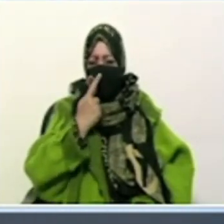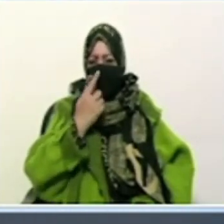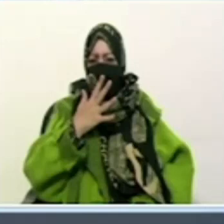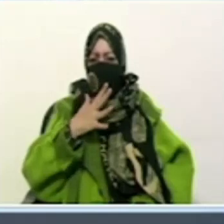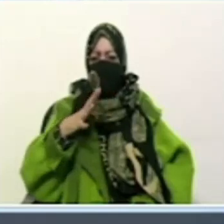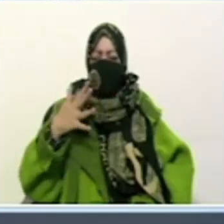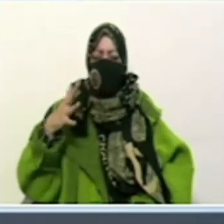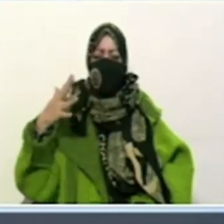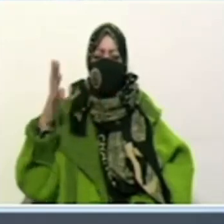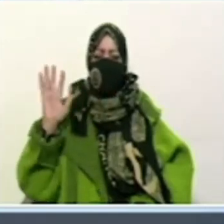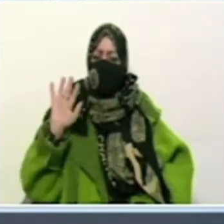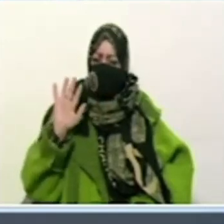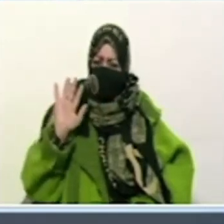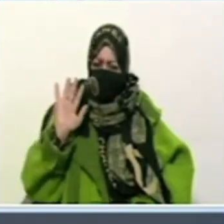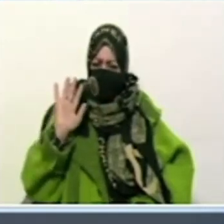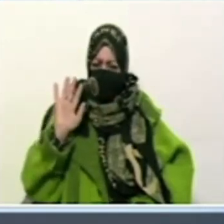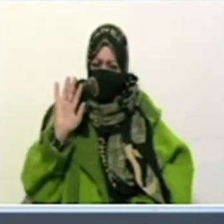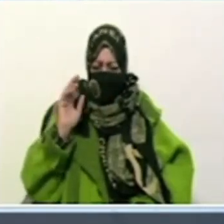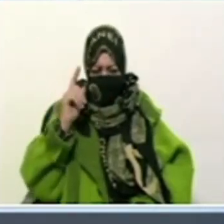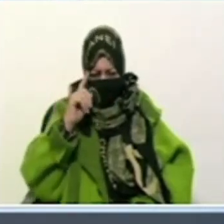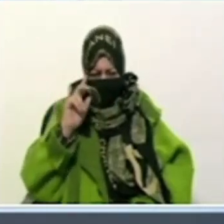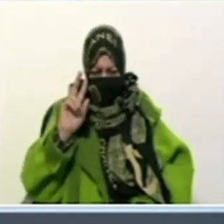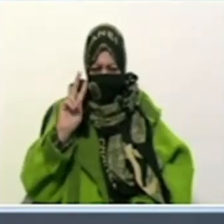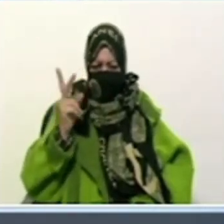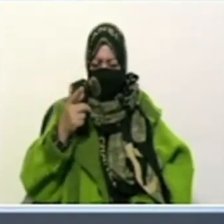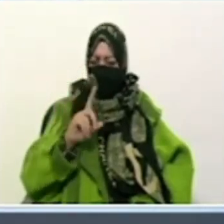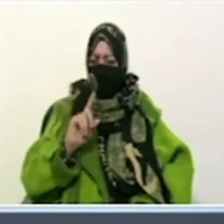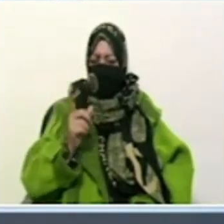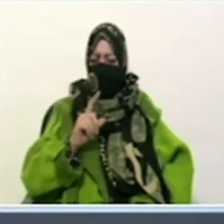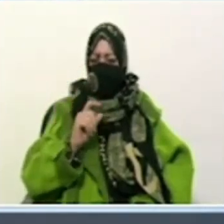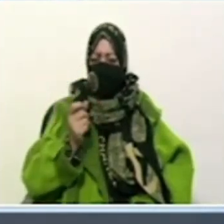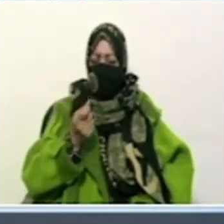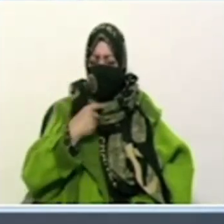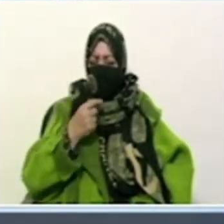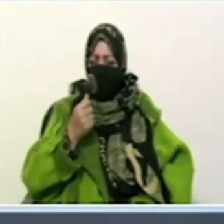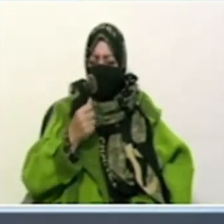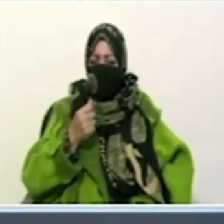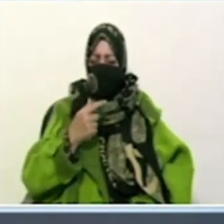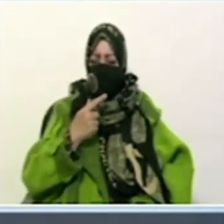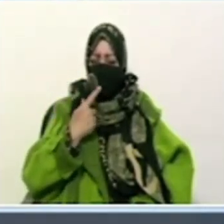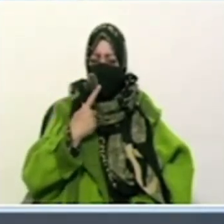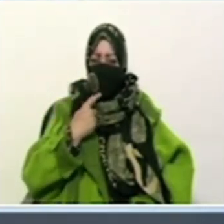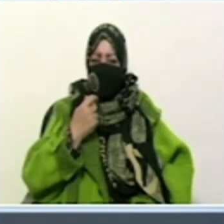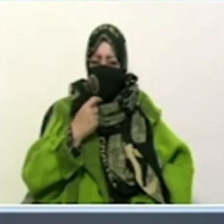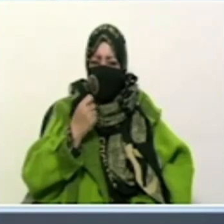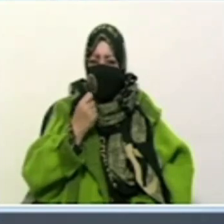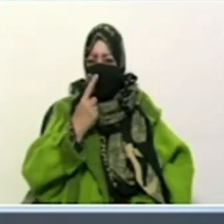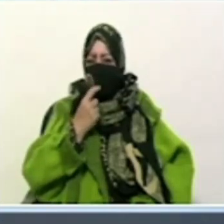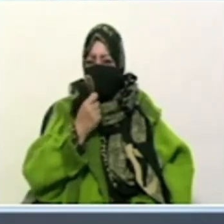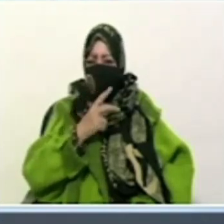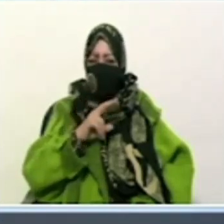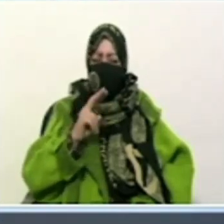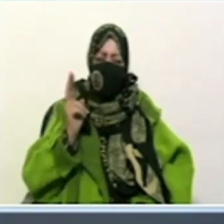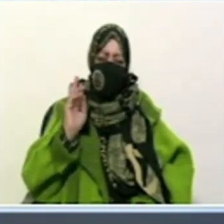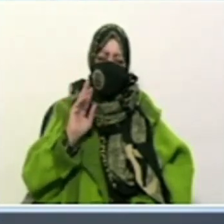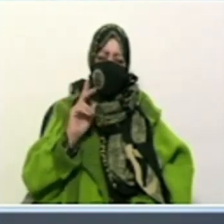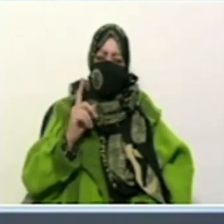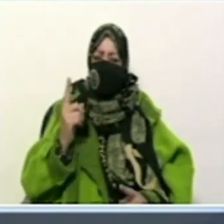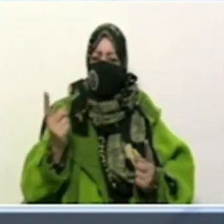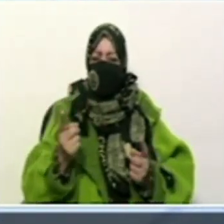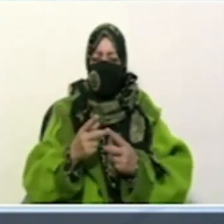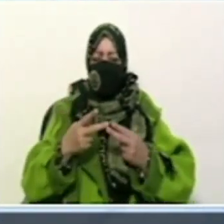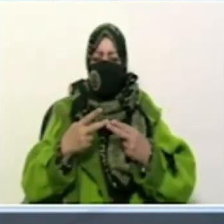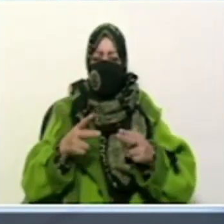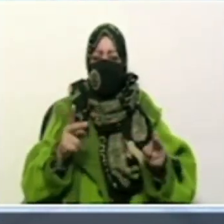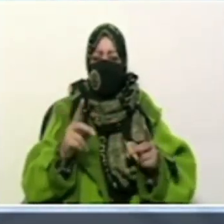لها، فهذا جائز لا بأس به. فإذا استعمالها إذا كان على وجه البهار وعلى وجه يعني